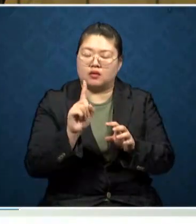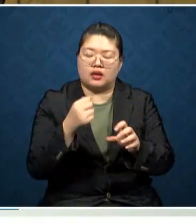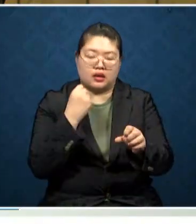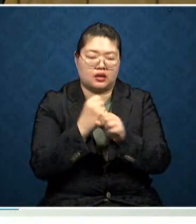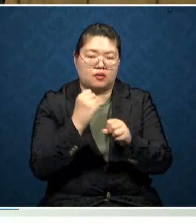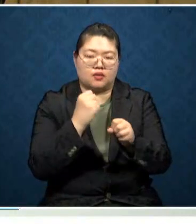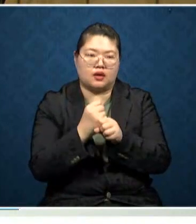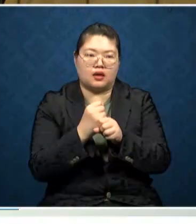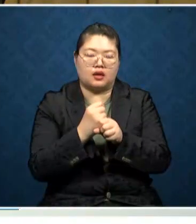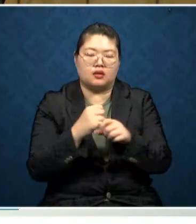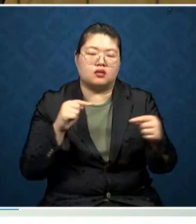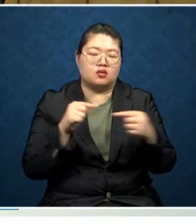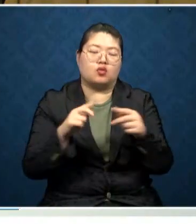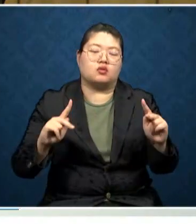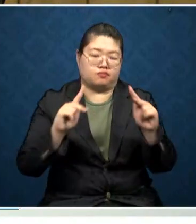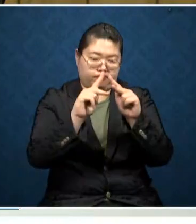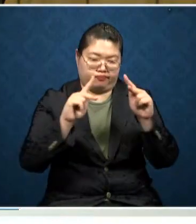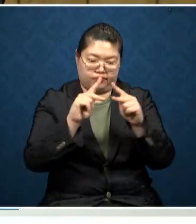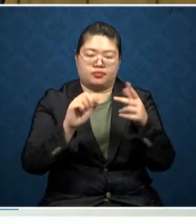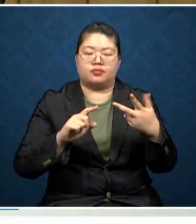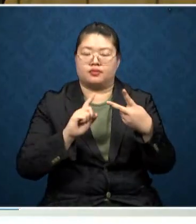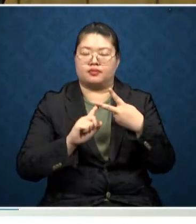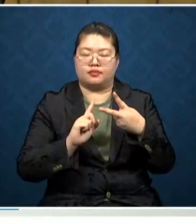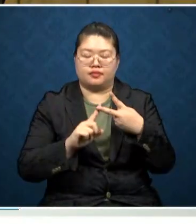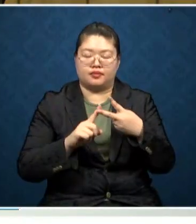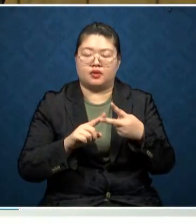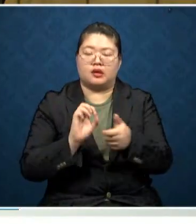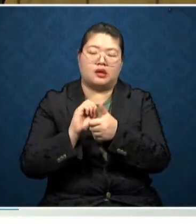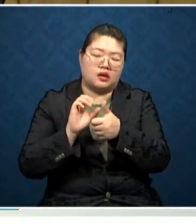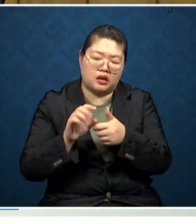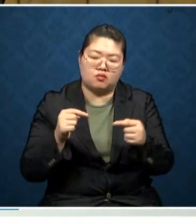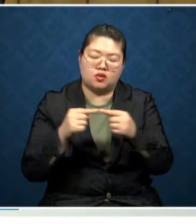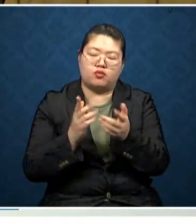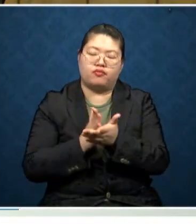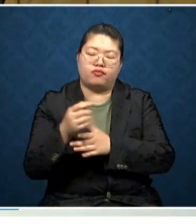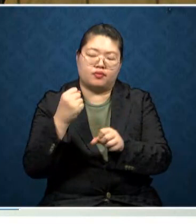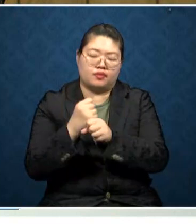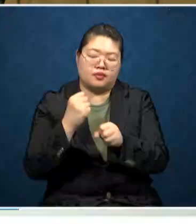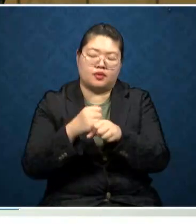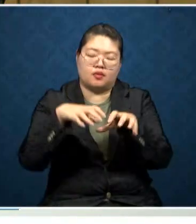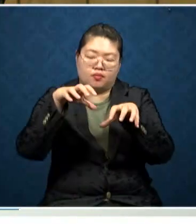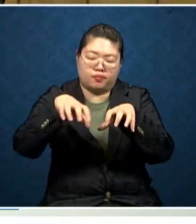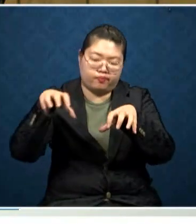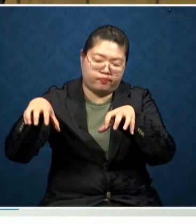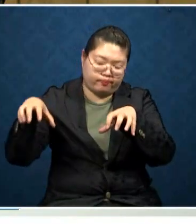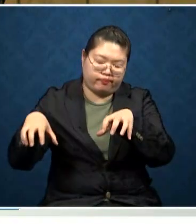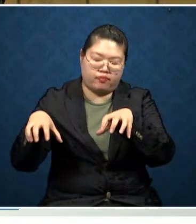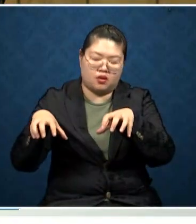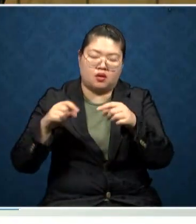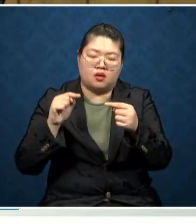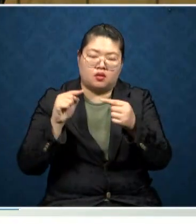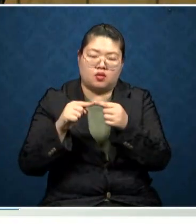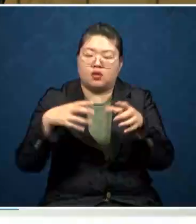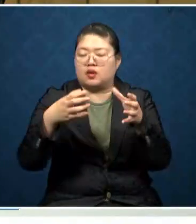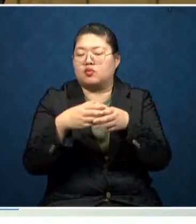ในระดับกระทรวงส่วนที่ 2ข้อเสนอแนะหน่วยงานซึ่งเป็นการเสนอแนะให้หน่วย